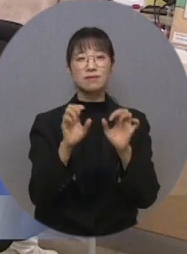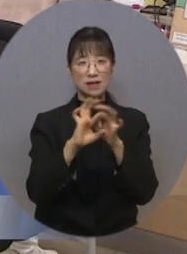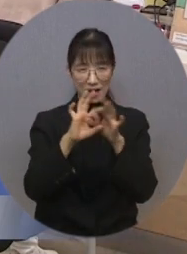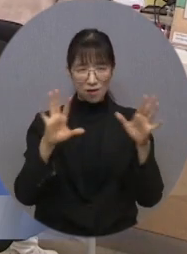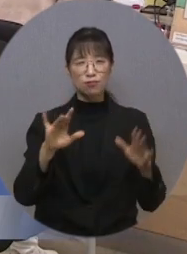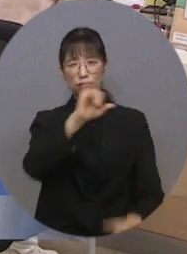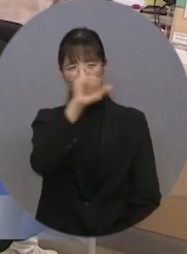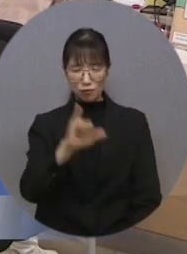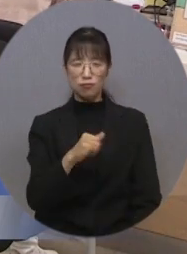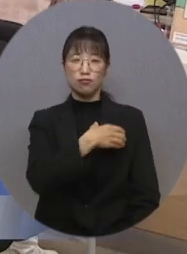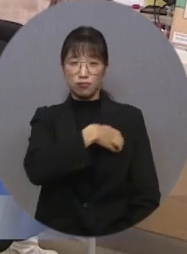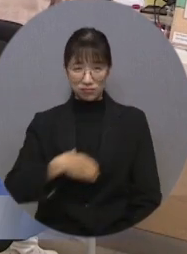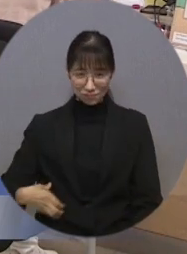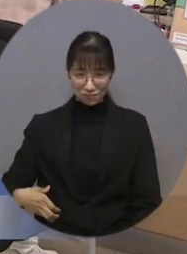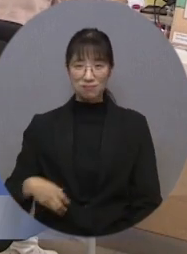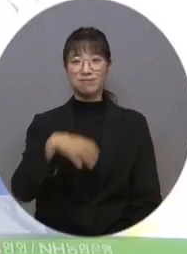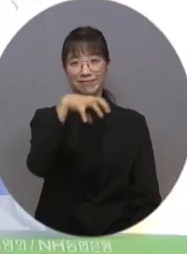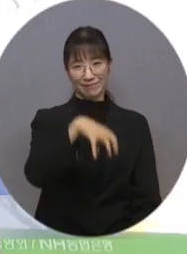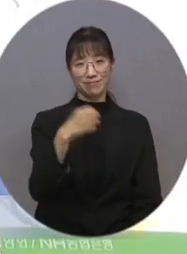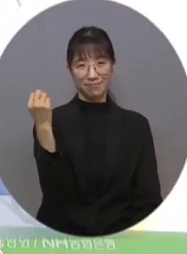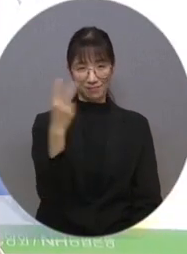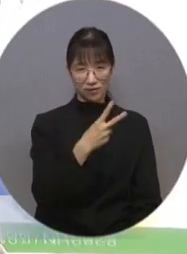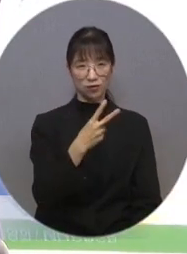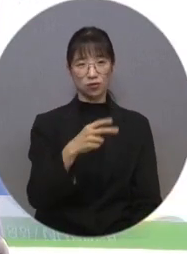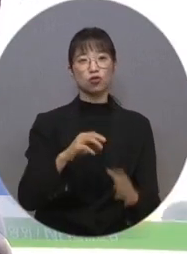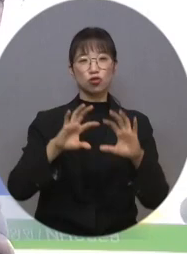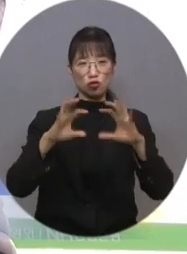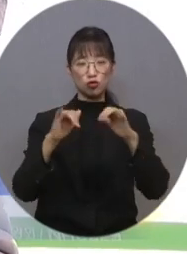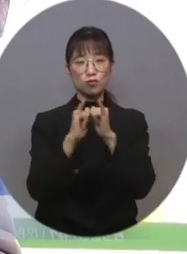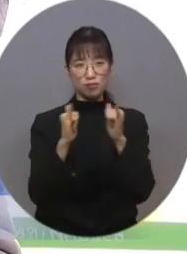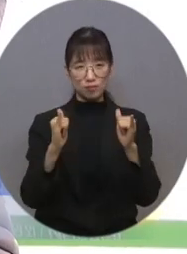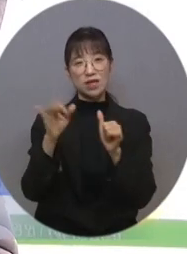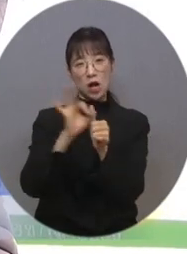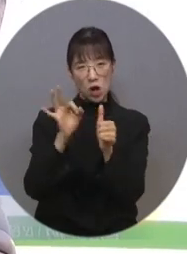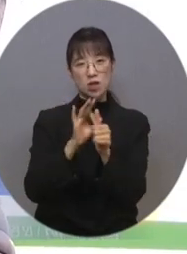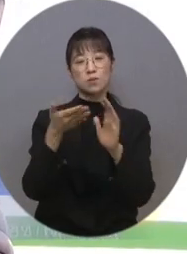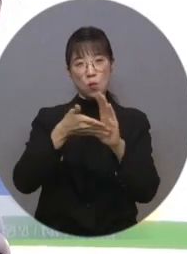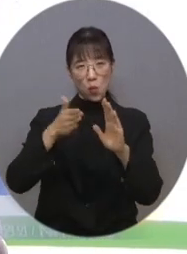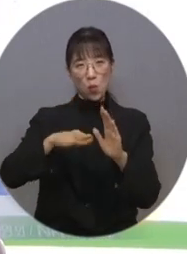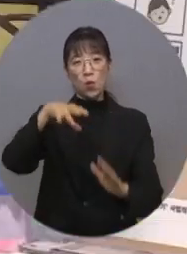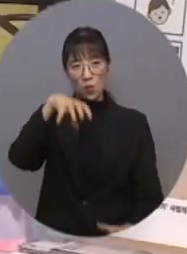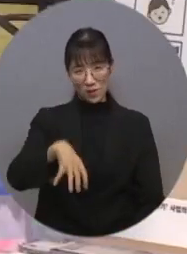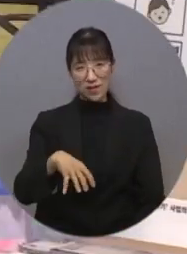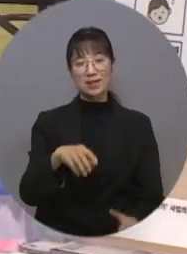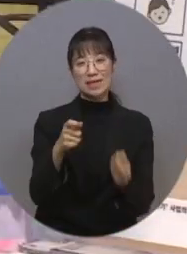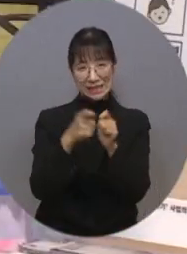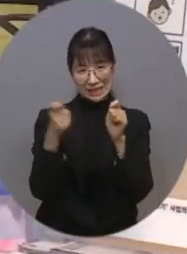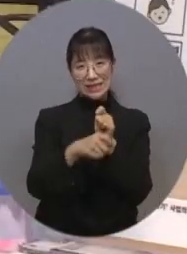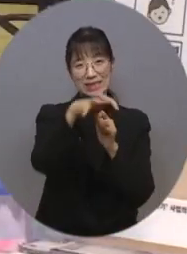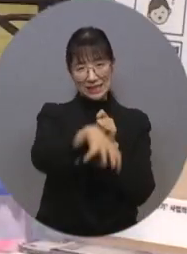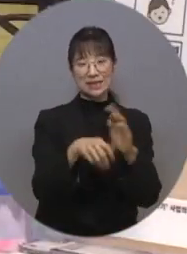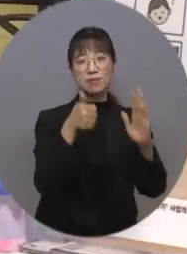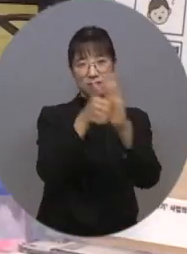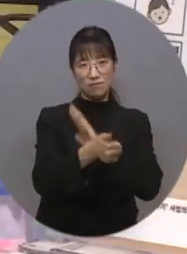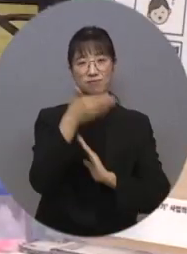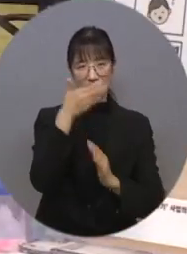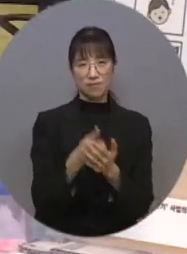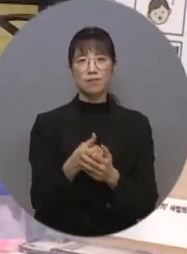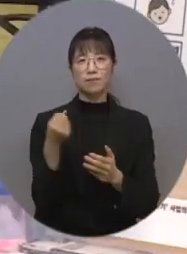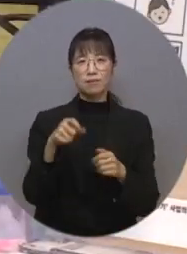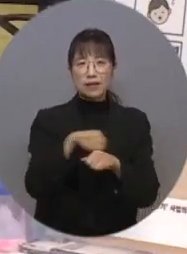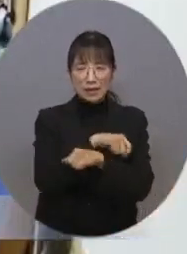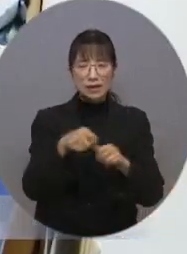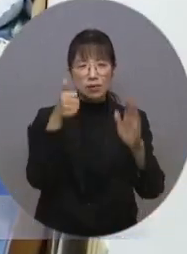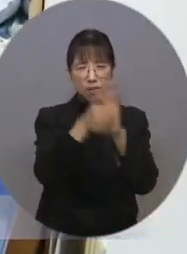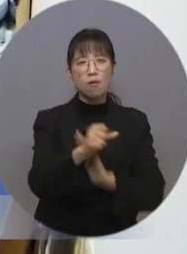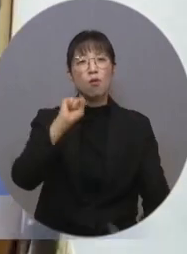읍면동 행정복지센터 또는 국민연금공단 지사를 방문해 신청할 수 있습니다 특히 거동의 불편한